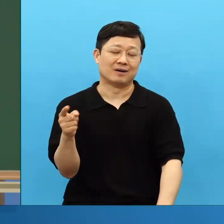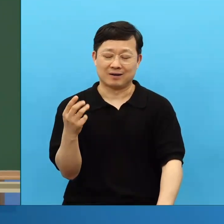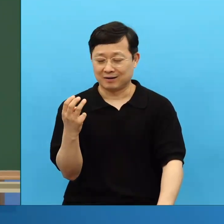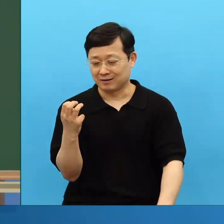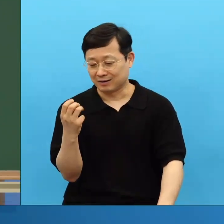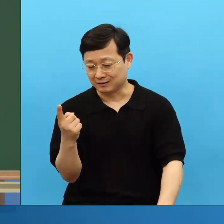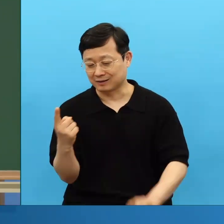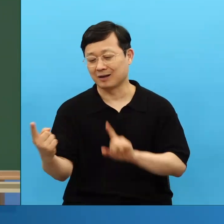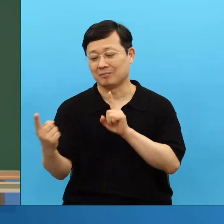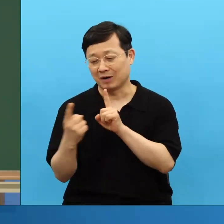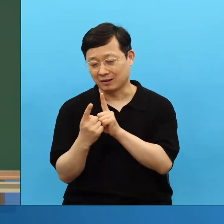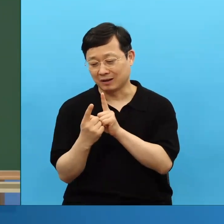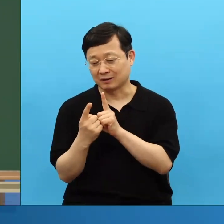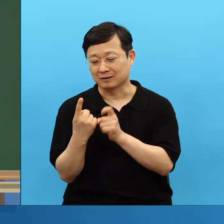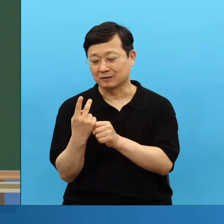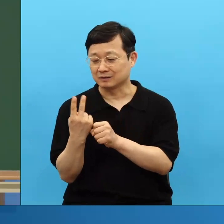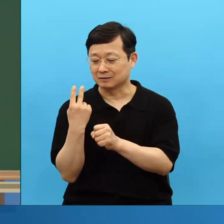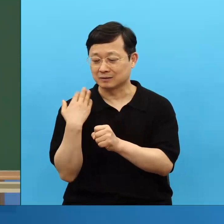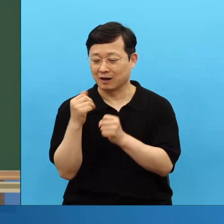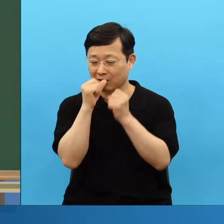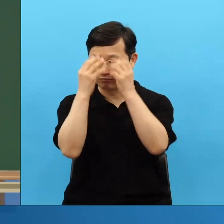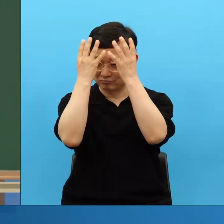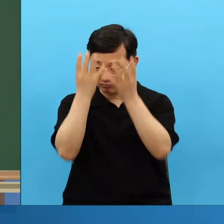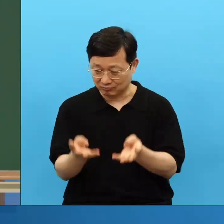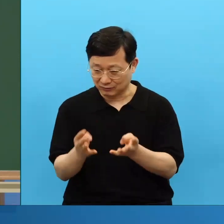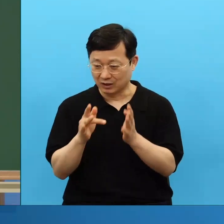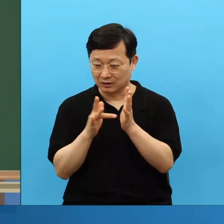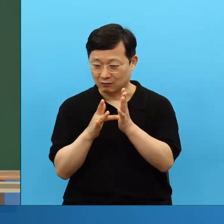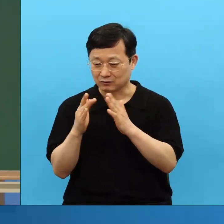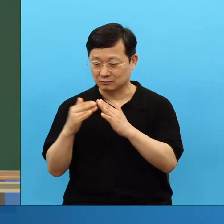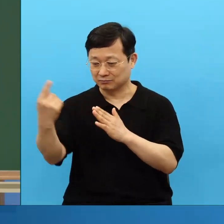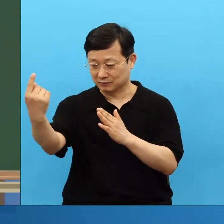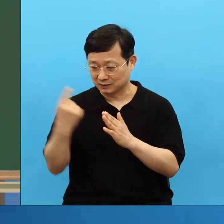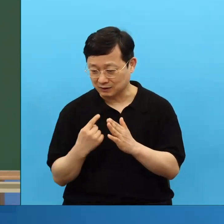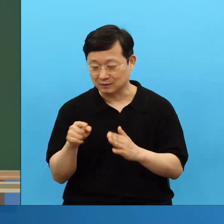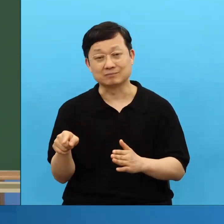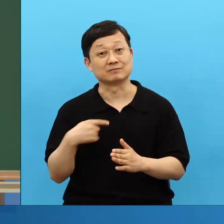2년 전에 출소를 해가지고 약국에 또 찾아왔어요.